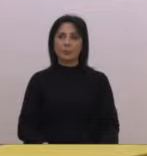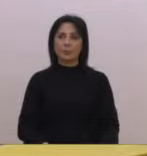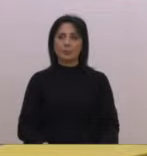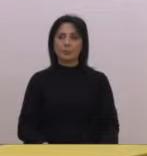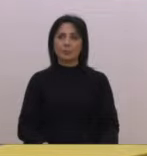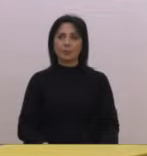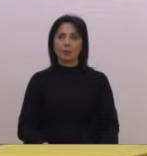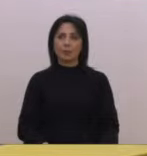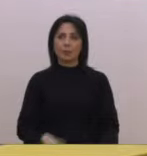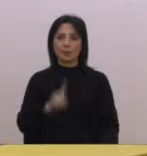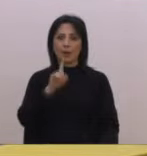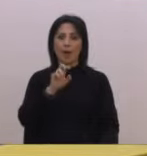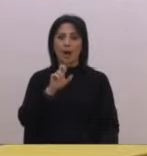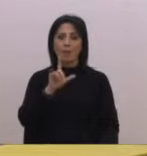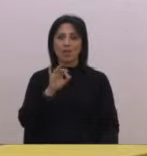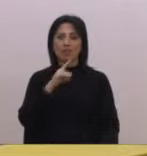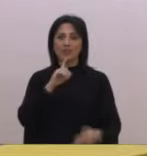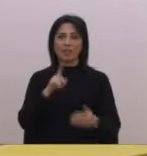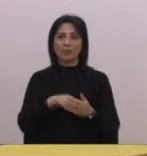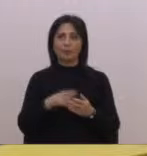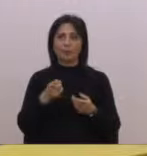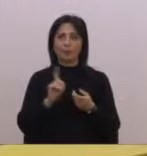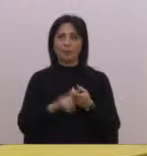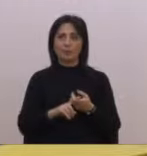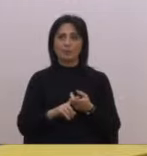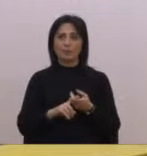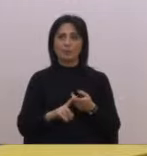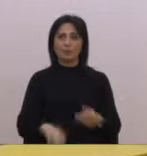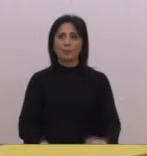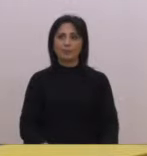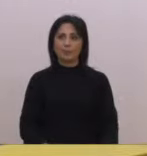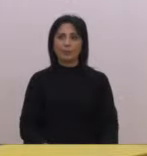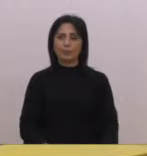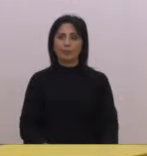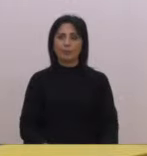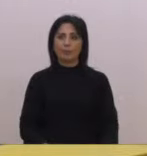Შემდეგ იყო ლევან ხაბეიშვილის კითხვა, რომელიც ეხებოდა